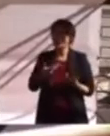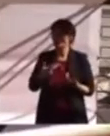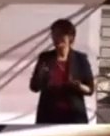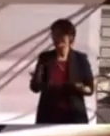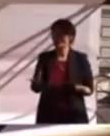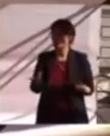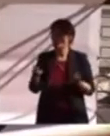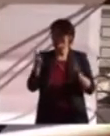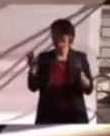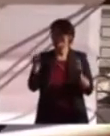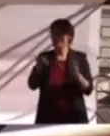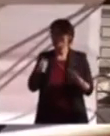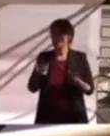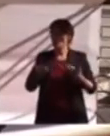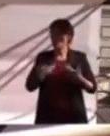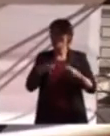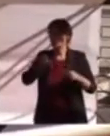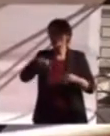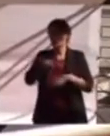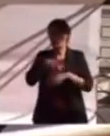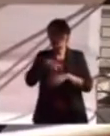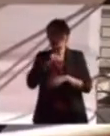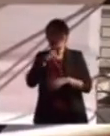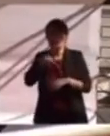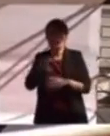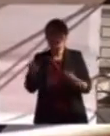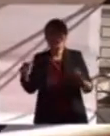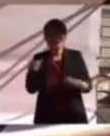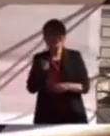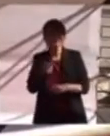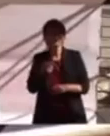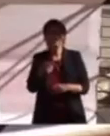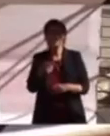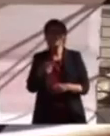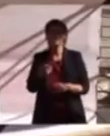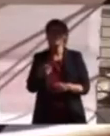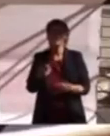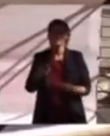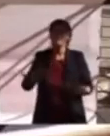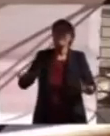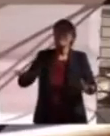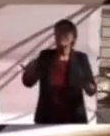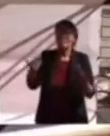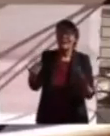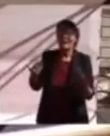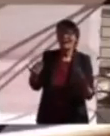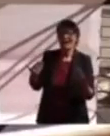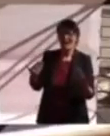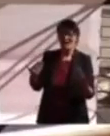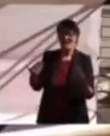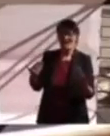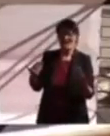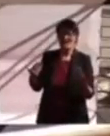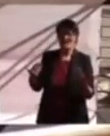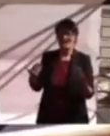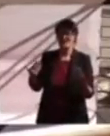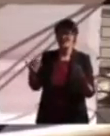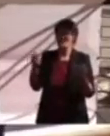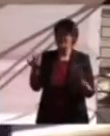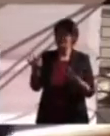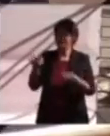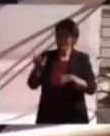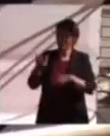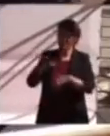portato e anche dal ministro annunciato tante volte di implementare quella medicina di prossimità che